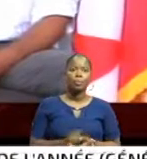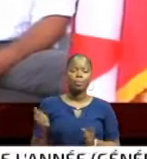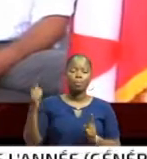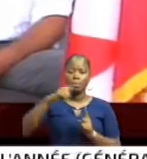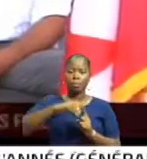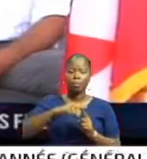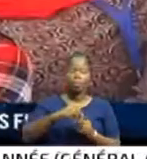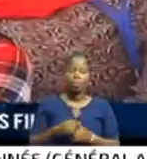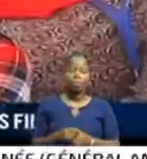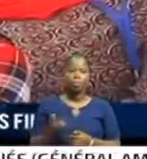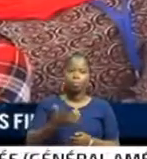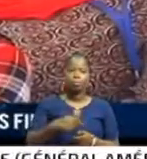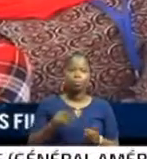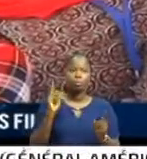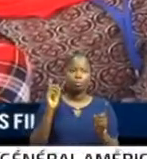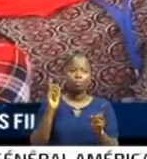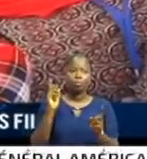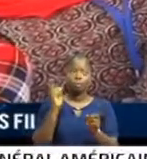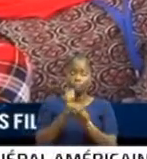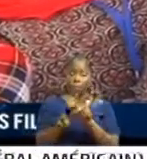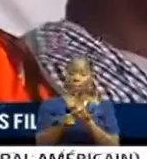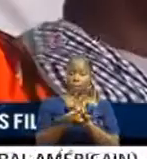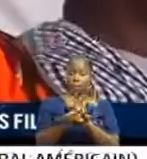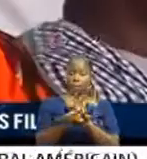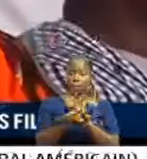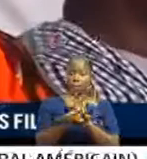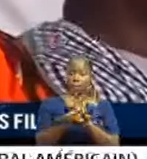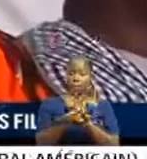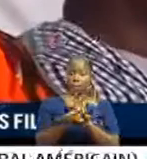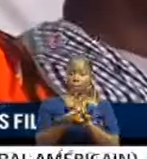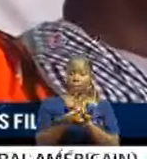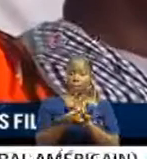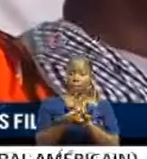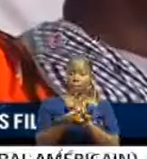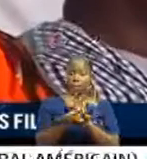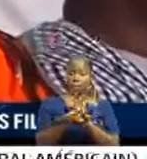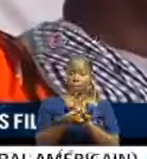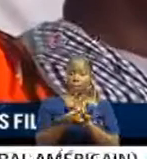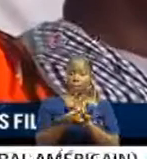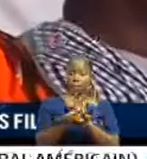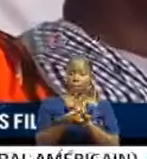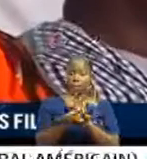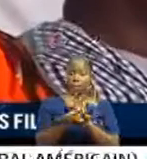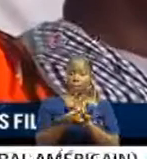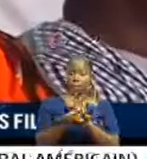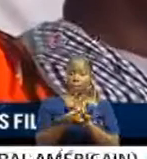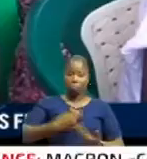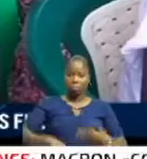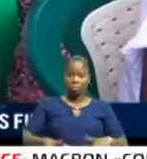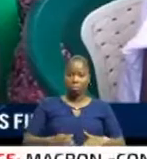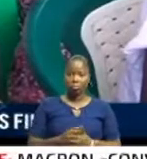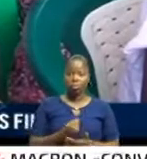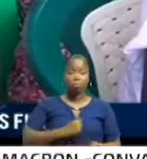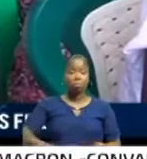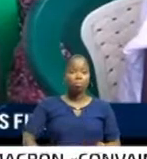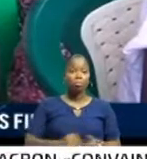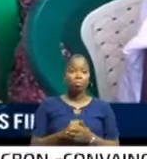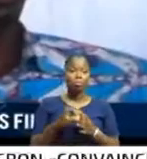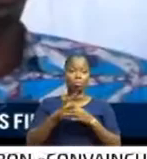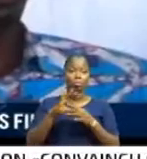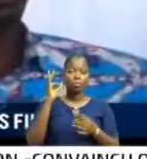justement devant de souffrance des femmes qui accouchent et des femmes justement